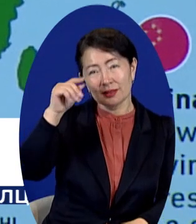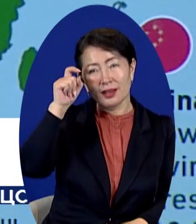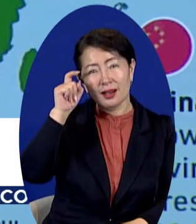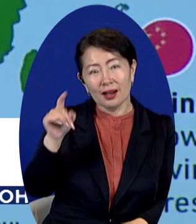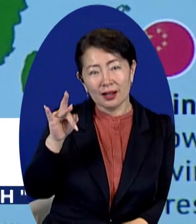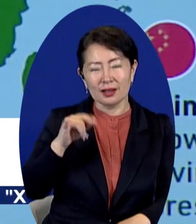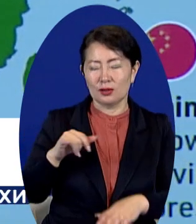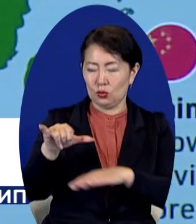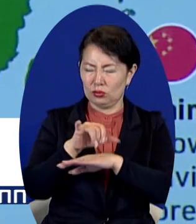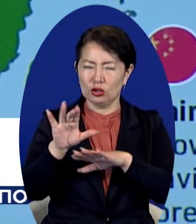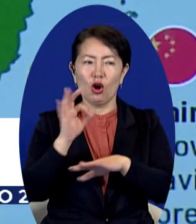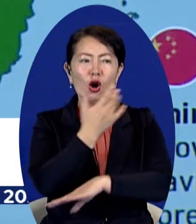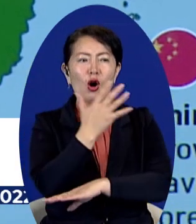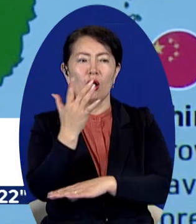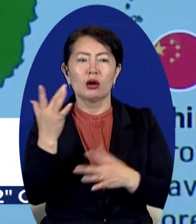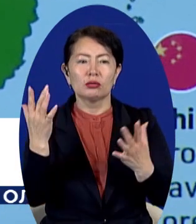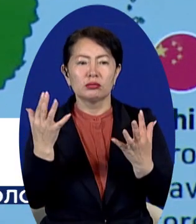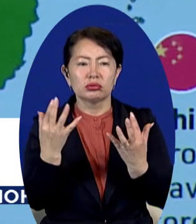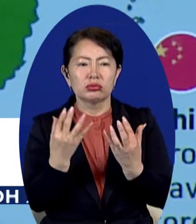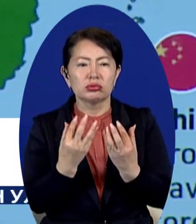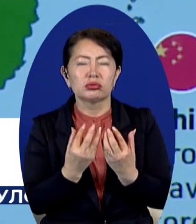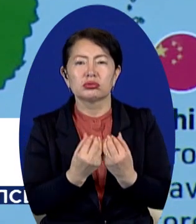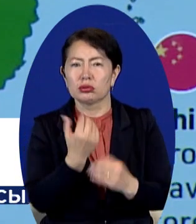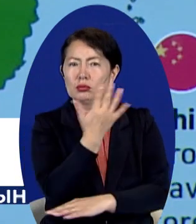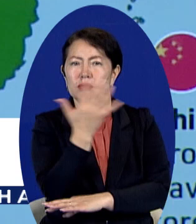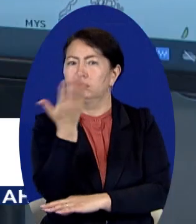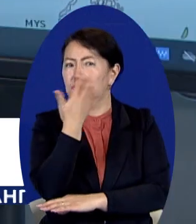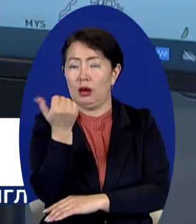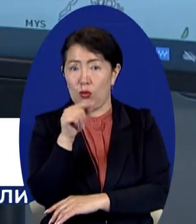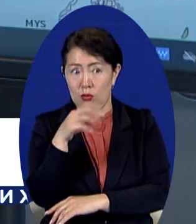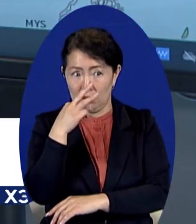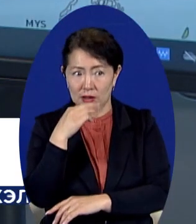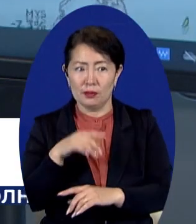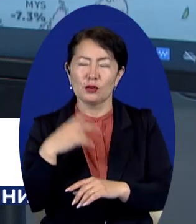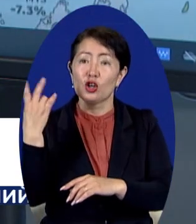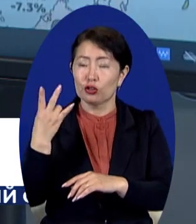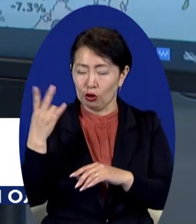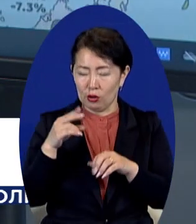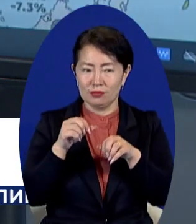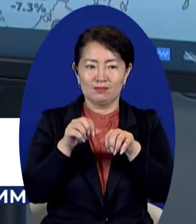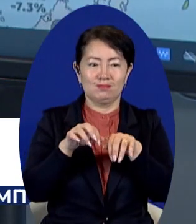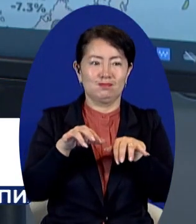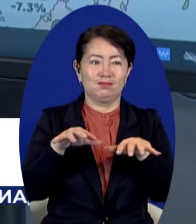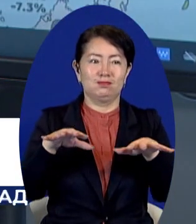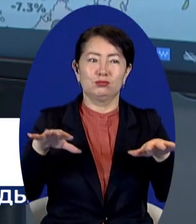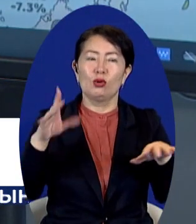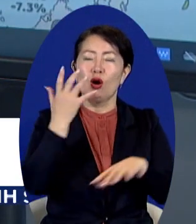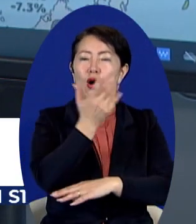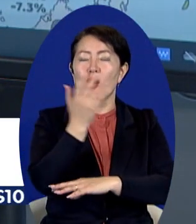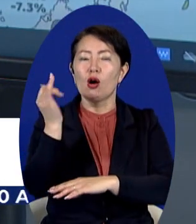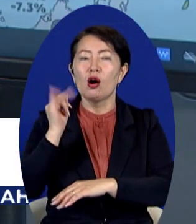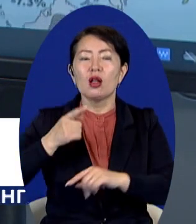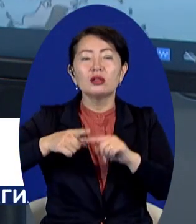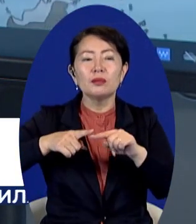тэмдэглэгээтэй орнууд бол ойн сан нь баг багаар одоо хумигдж байгаа гэсэн ийм мэдээлэл. За харин энэ ногооноор тэмдэглэсэн хэсгүүд бол ойн сангаа